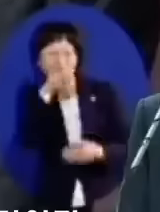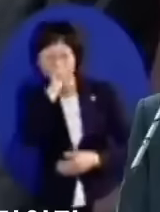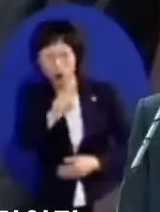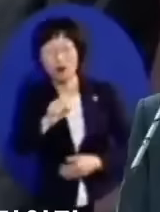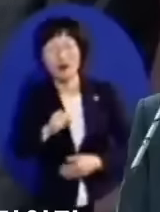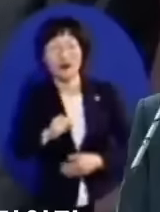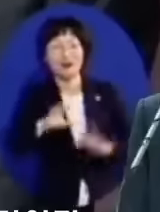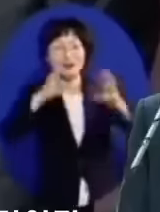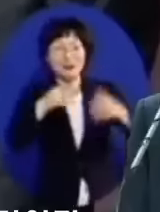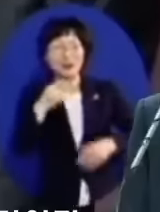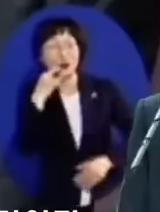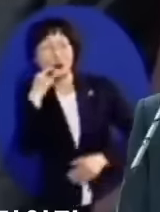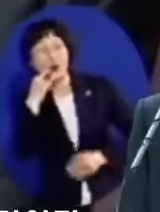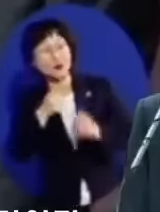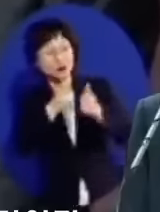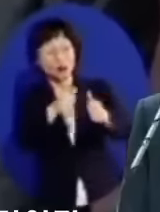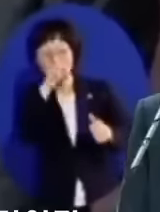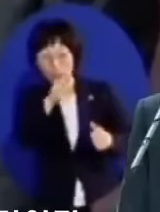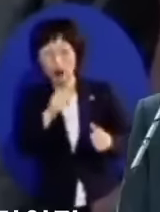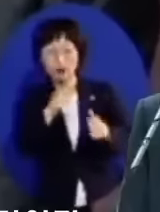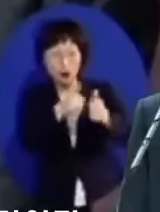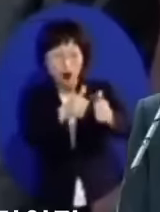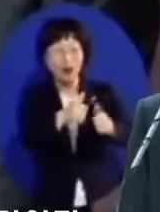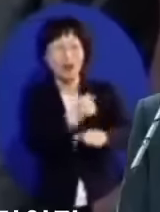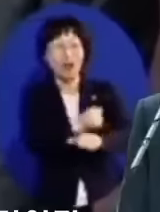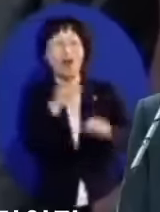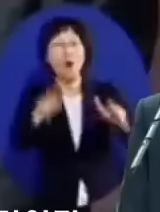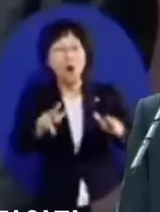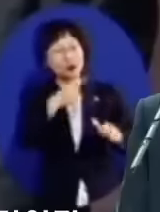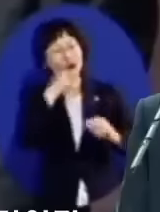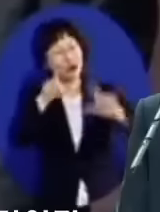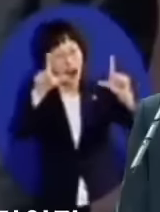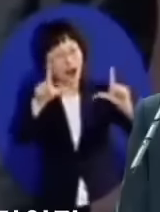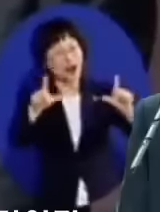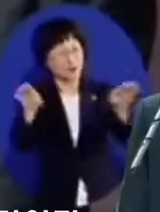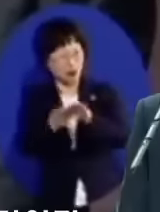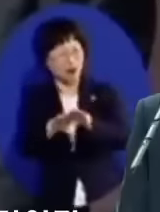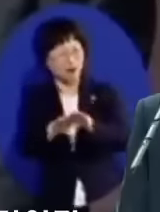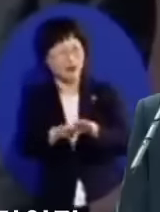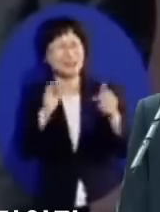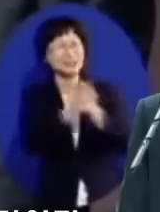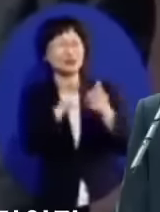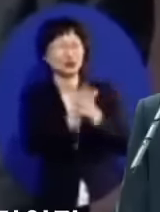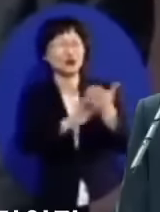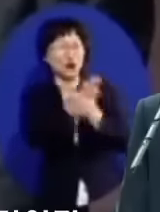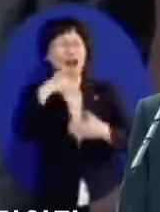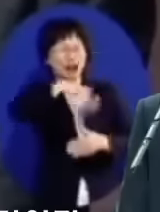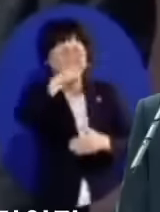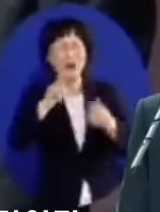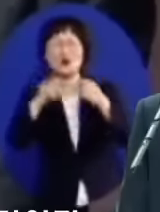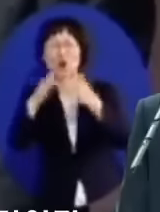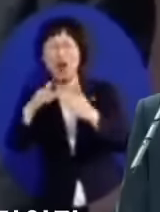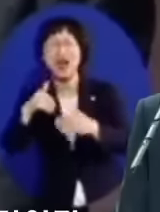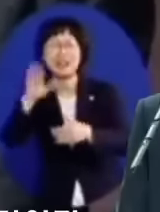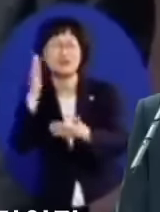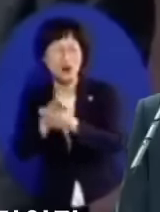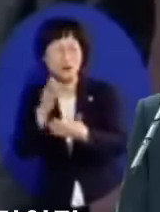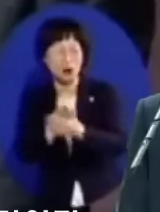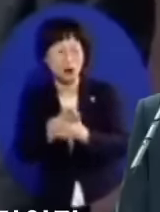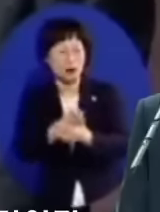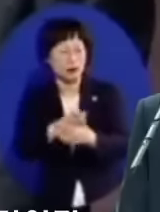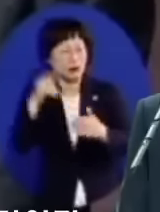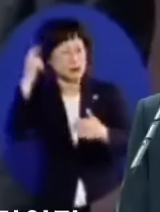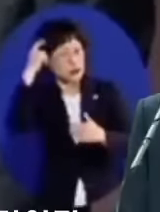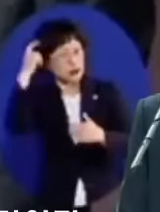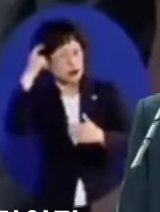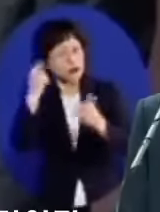세상 쾌락을 쫓아가니 좋더라, 그리 따라가라, 오늘 주일인데 그리 친구들하고 놀러가라, 교회 가지 마라, 그런 생각을 자꾸 줍니다.